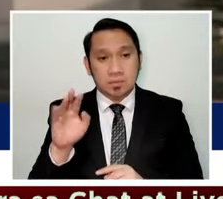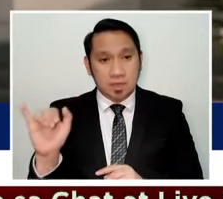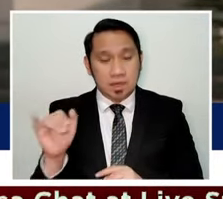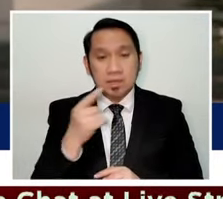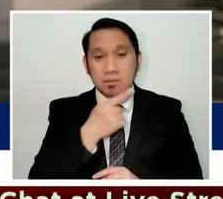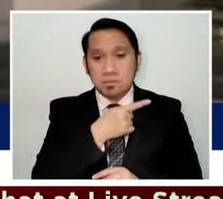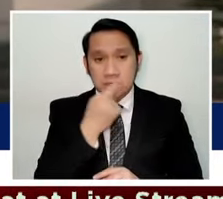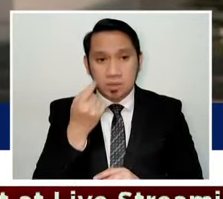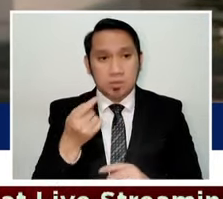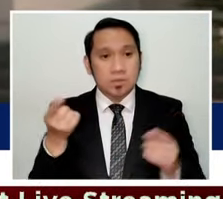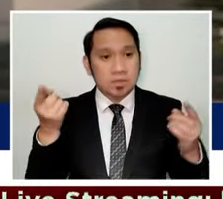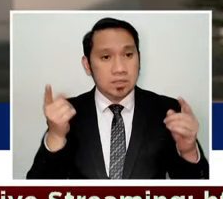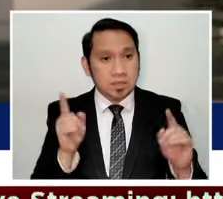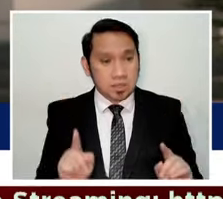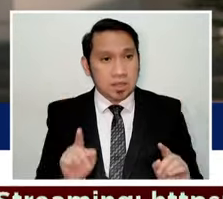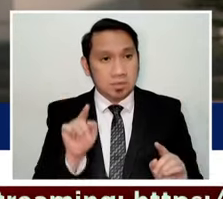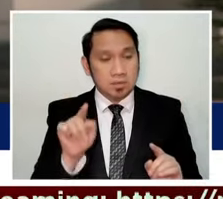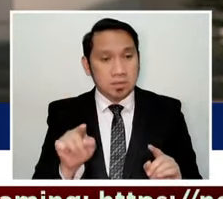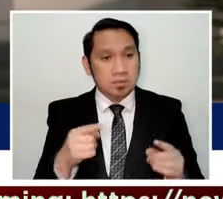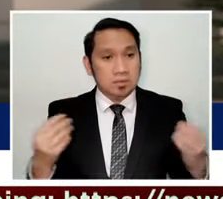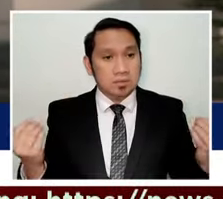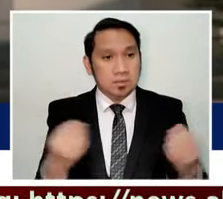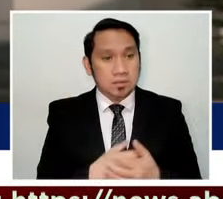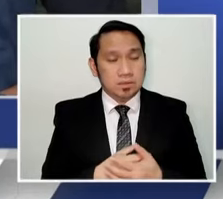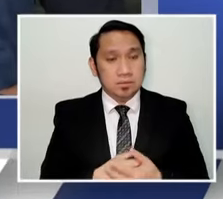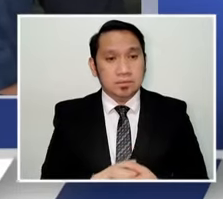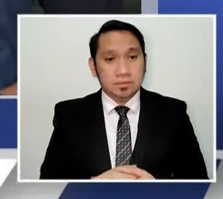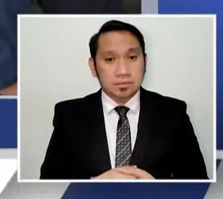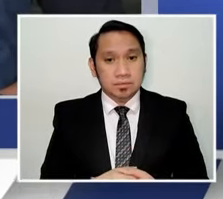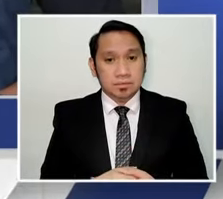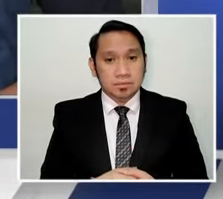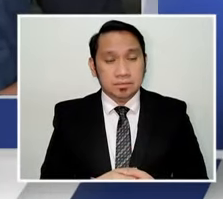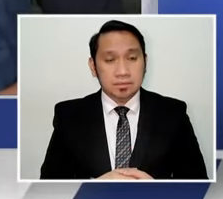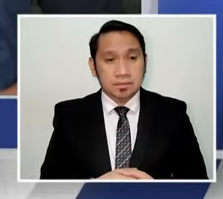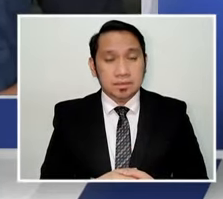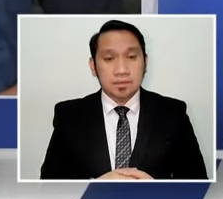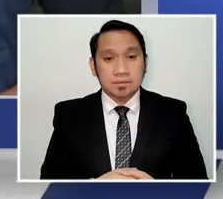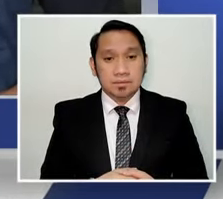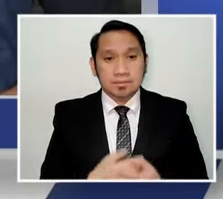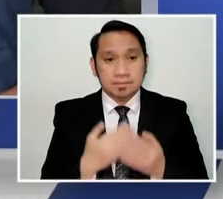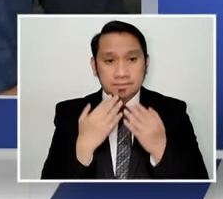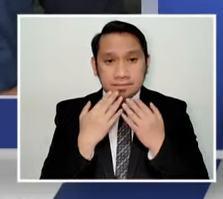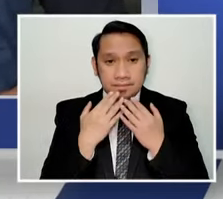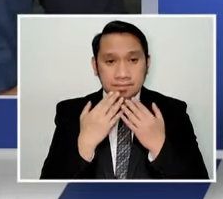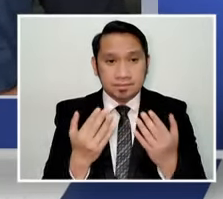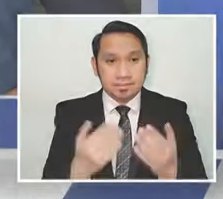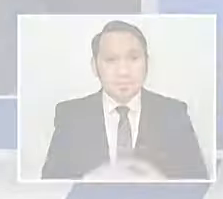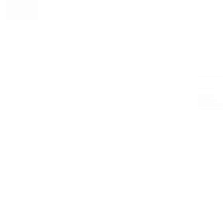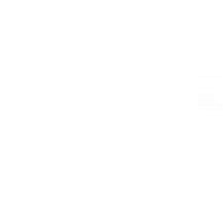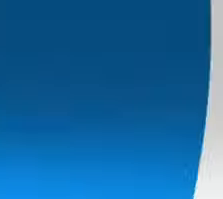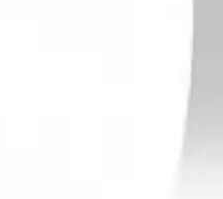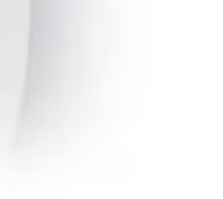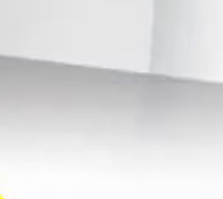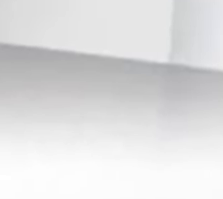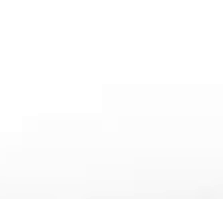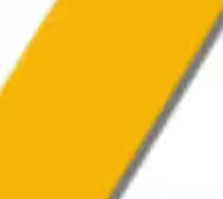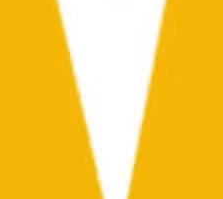sa mga natanggap nila umano mga pananakot. Bernadette? Maraming salamat, Nico Bawa.